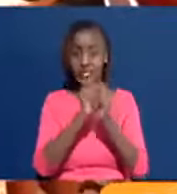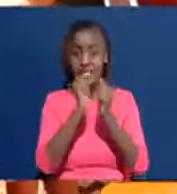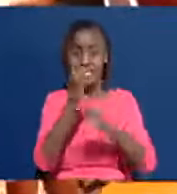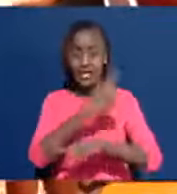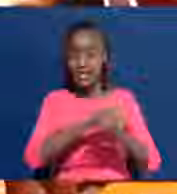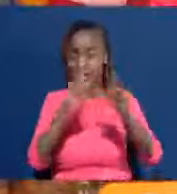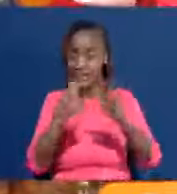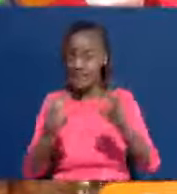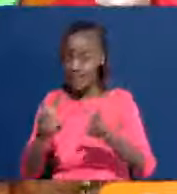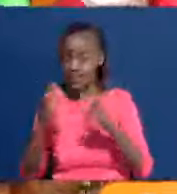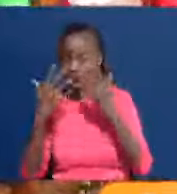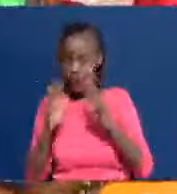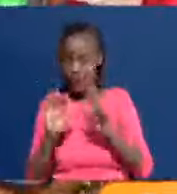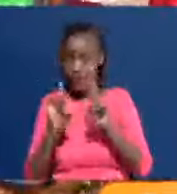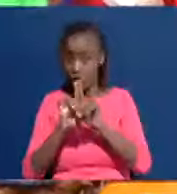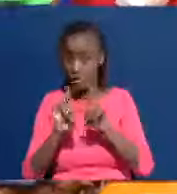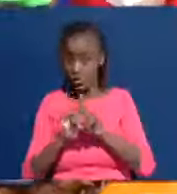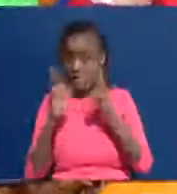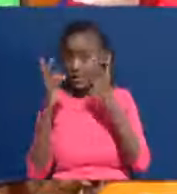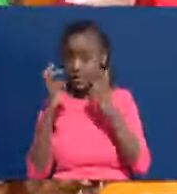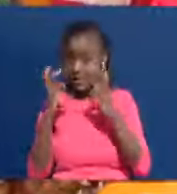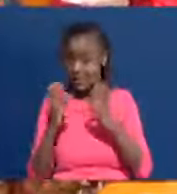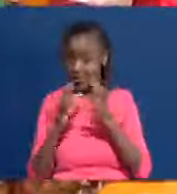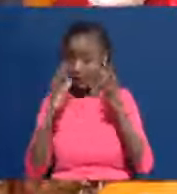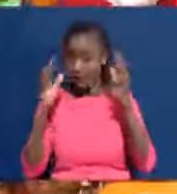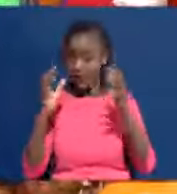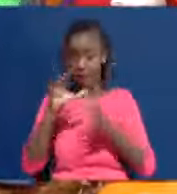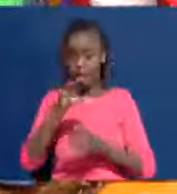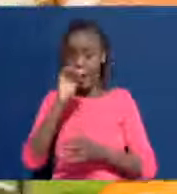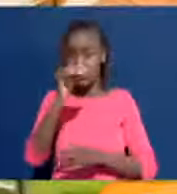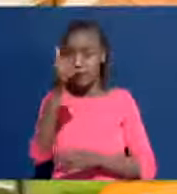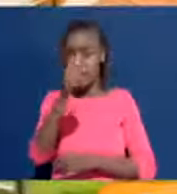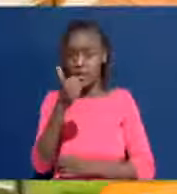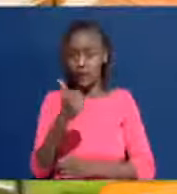mshukiwa mkuu wa mauaji hayo bado hajakamatwa.